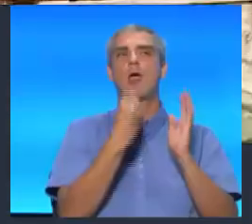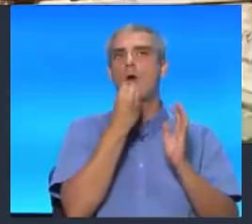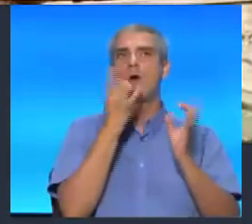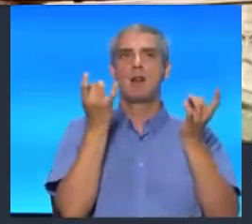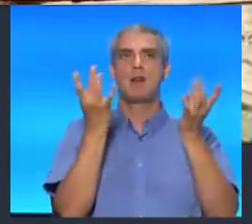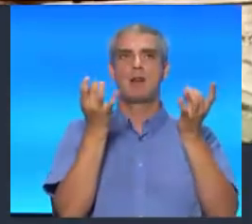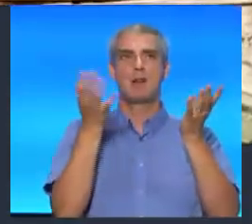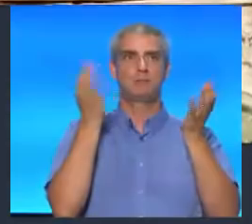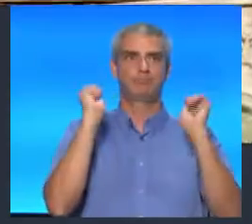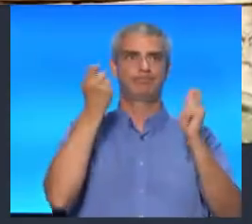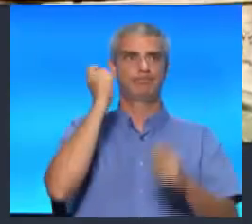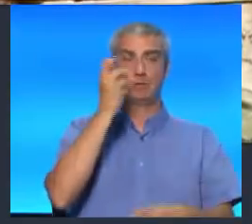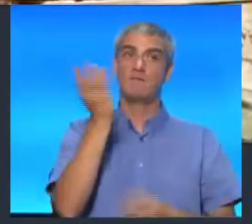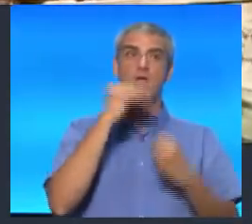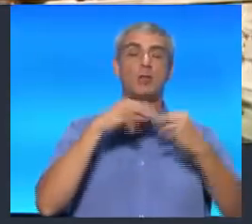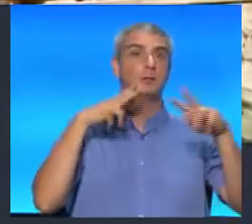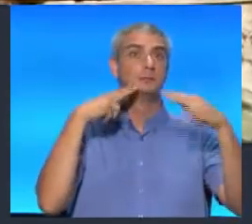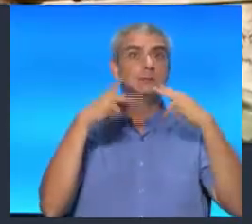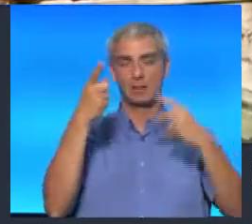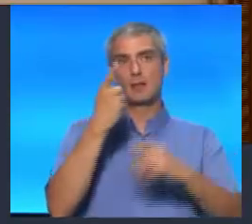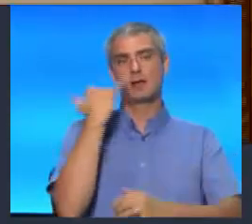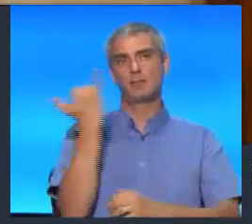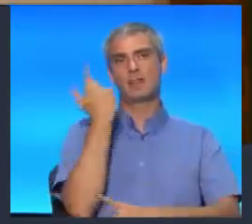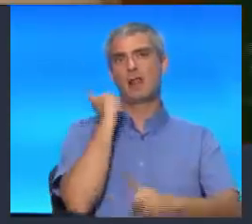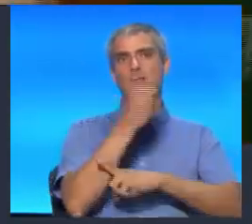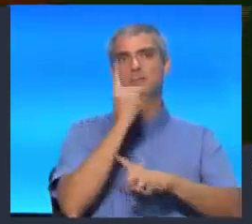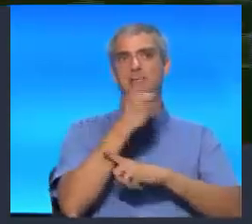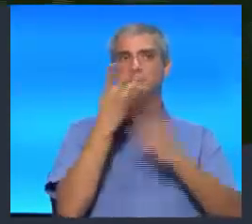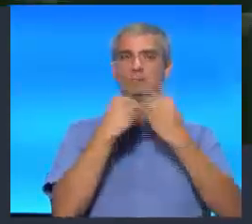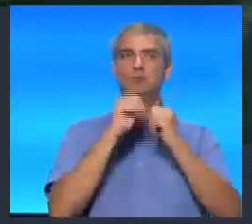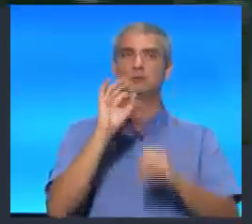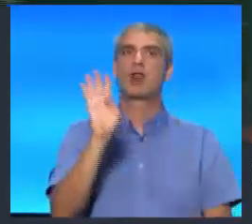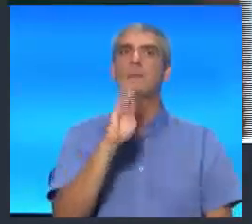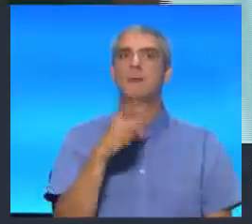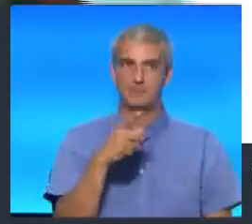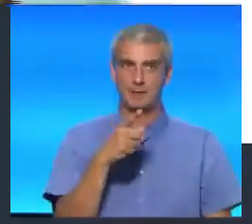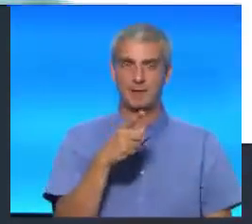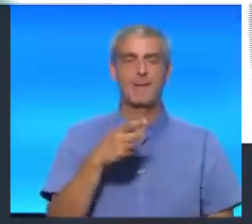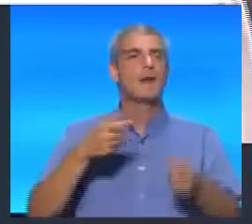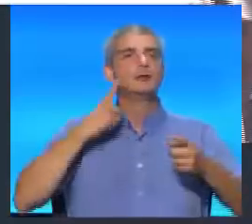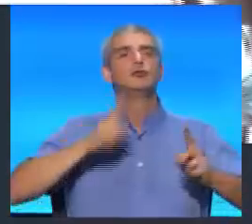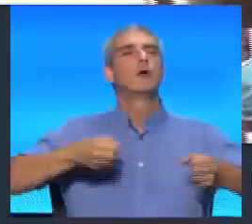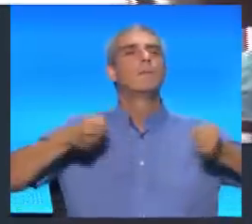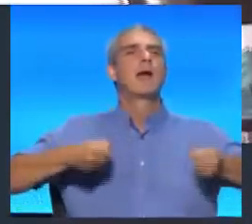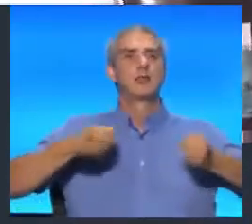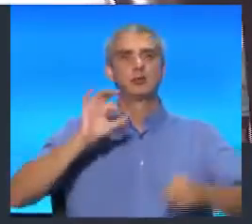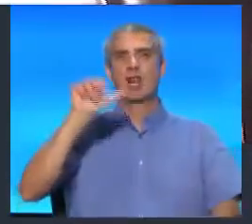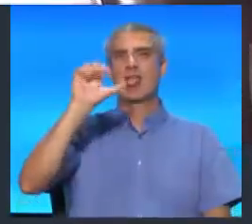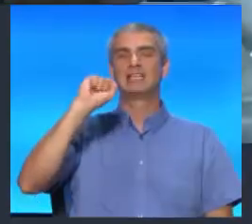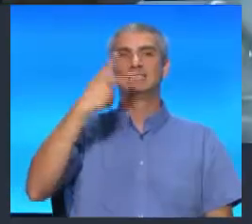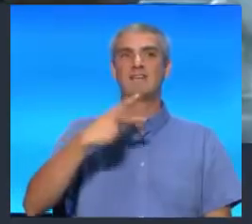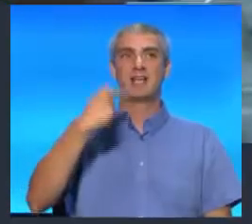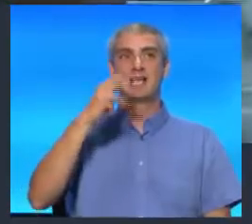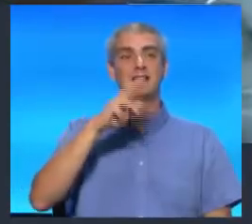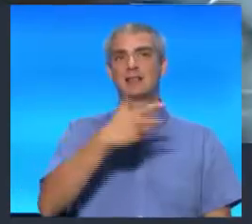משובח. והנה עוד מסעדה שממנה נהגו להזמין במשפחת נתניהו, מחנה יהודה של אסף גרנית. המנה